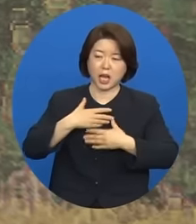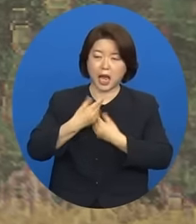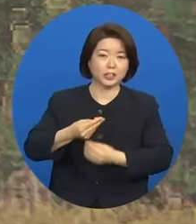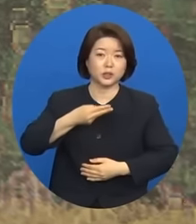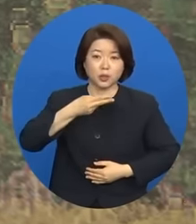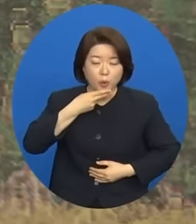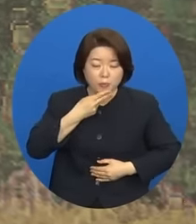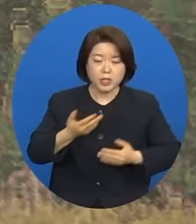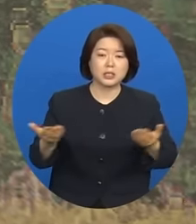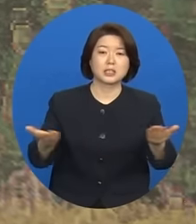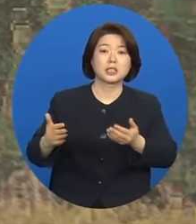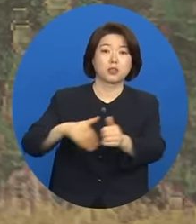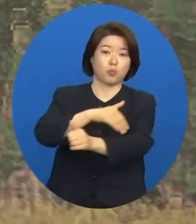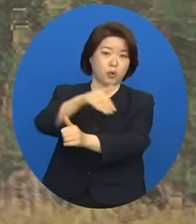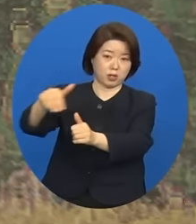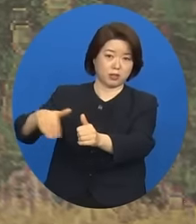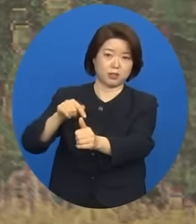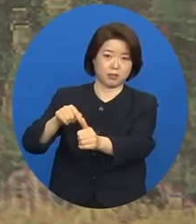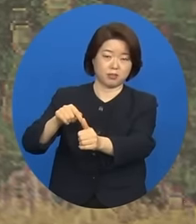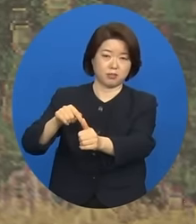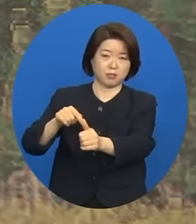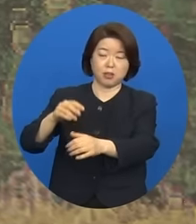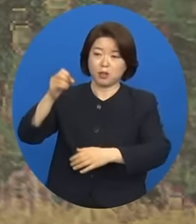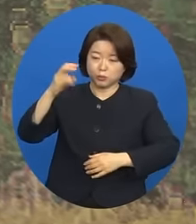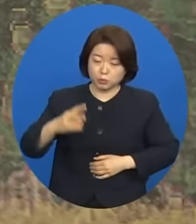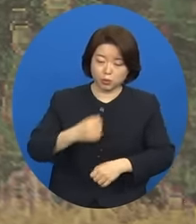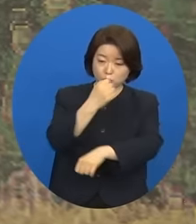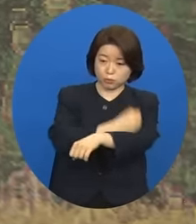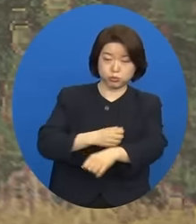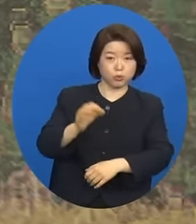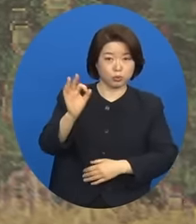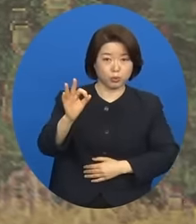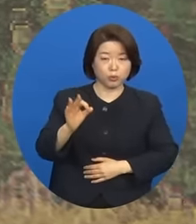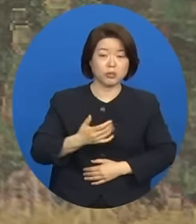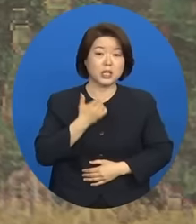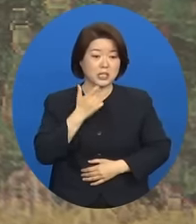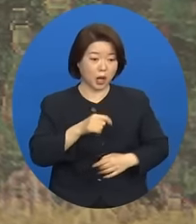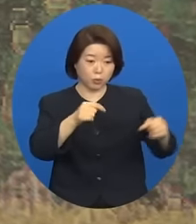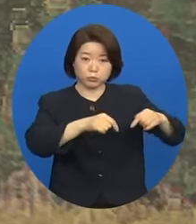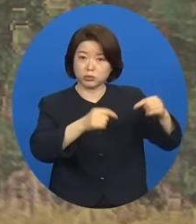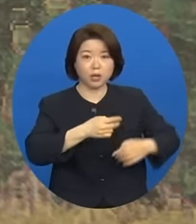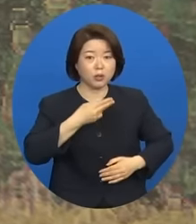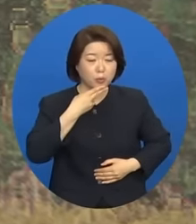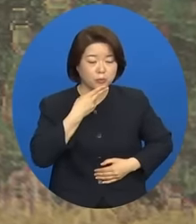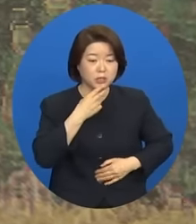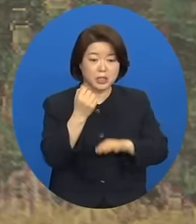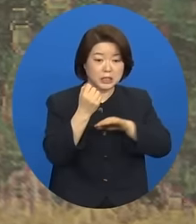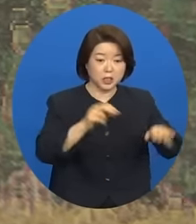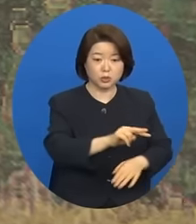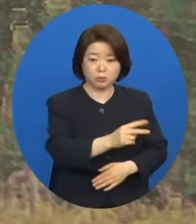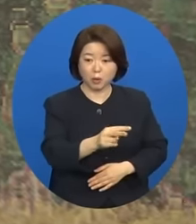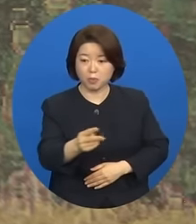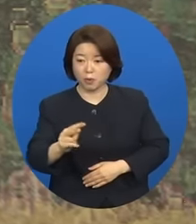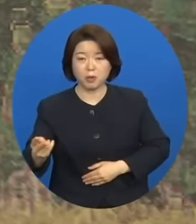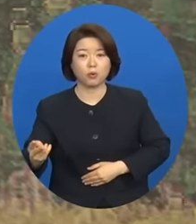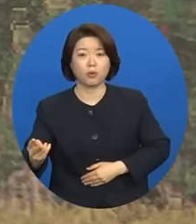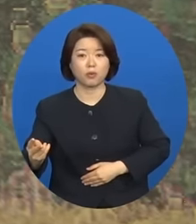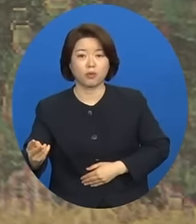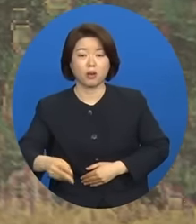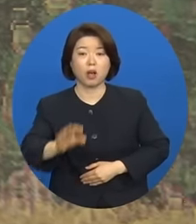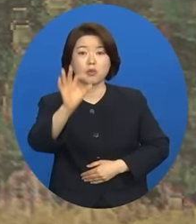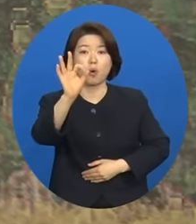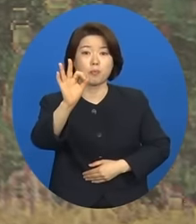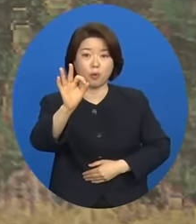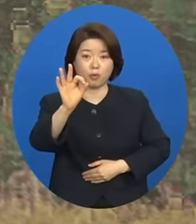근무 환경입니다. 게다가 품삯을 야곱과 상의도 하지 않고 기준을 계속 바꿔버리는 거예요. 열